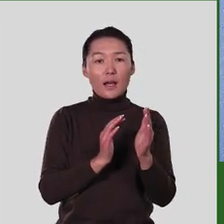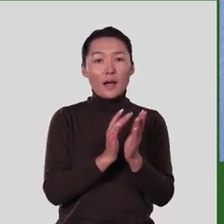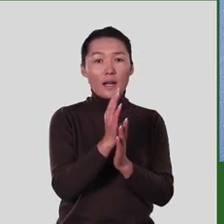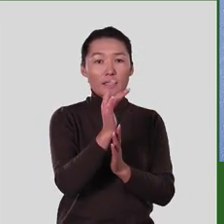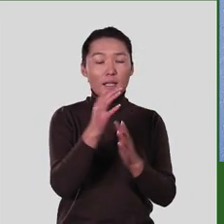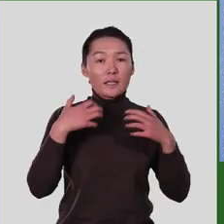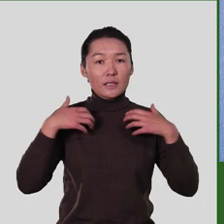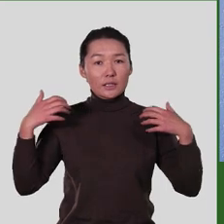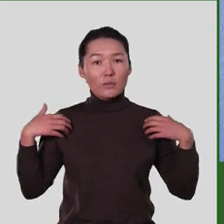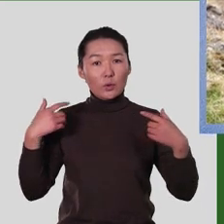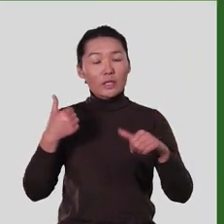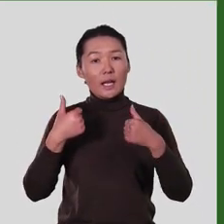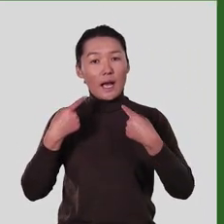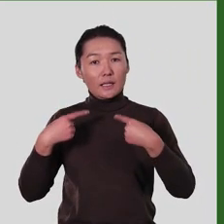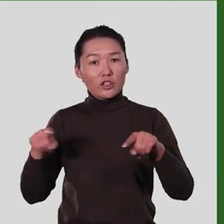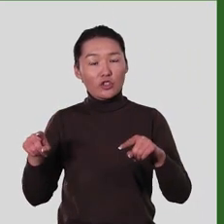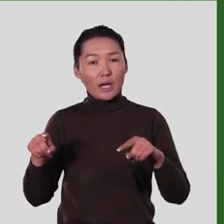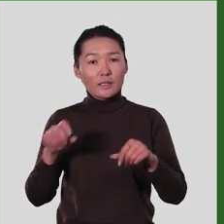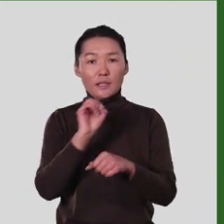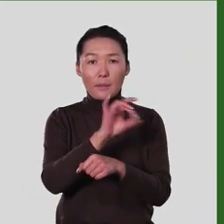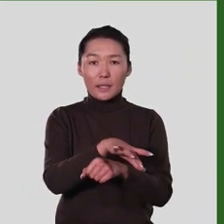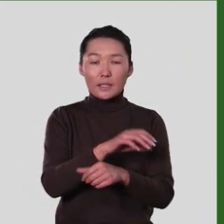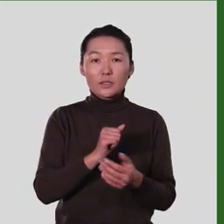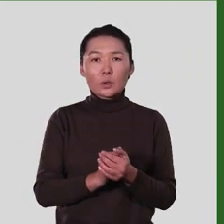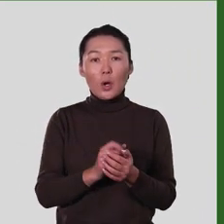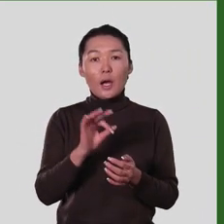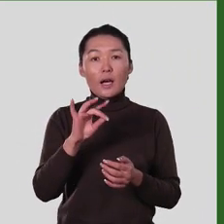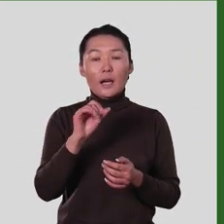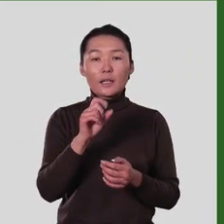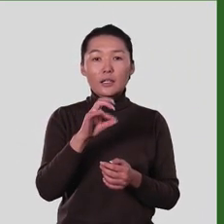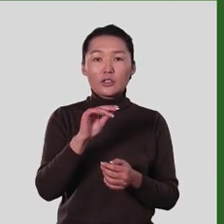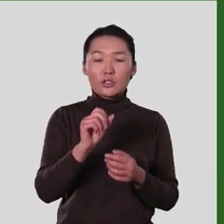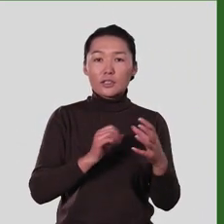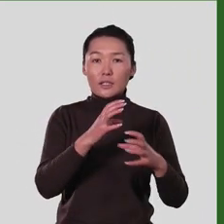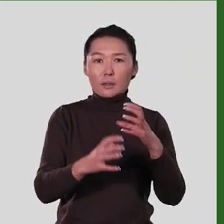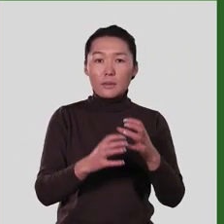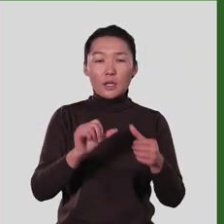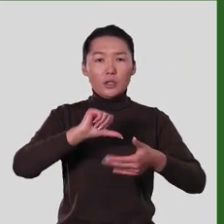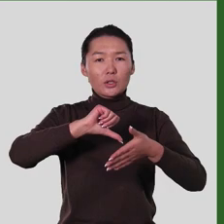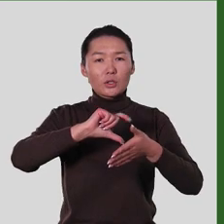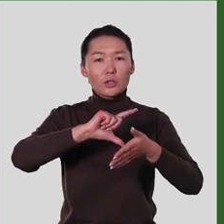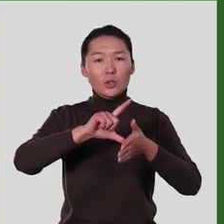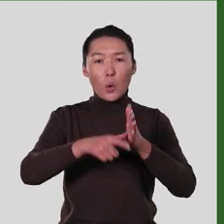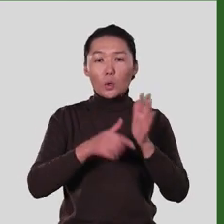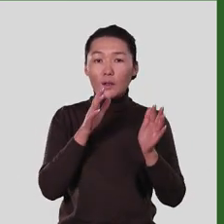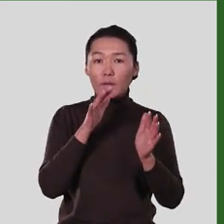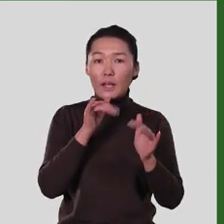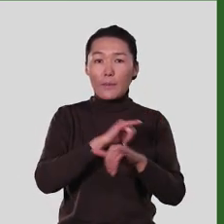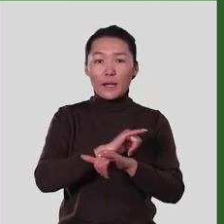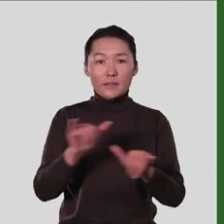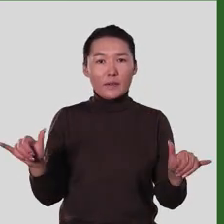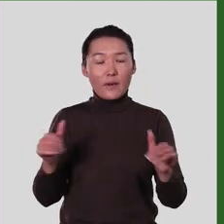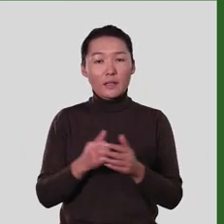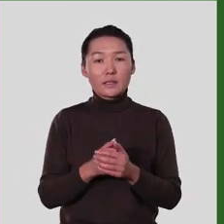бедностью. Органический мир долгое время развивался изолированно. Животные и